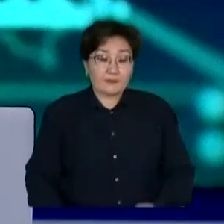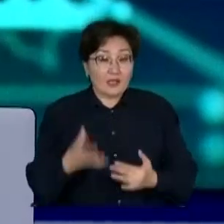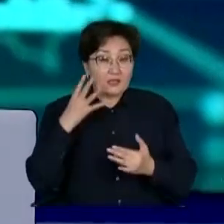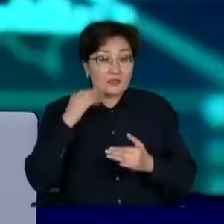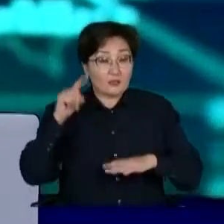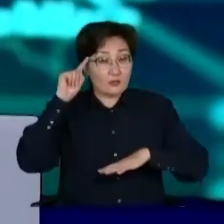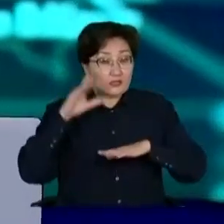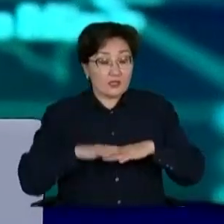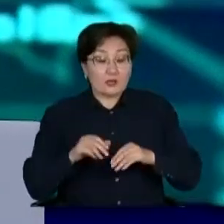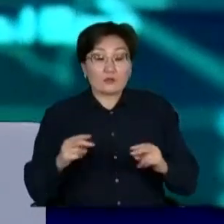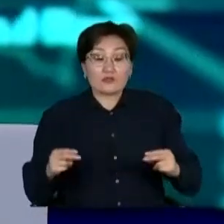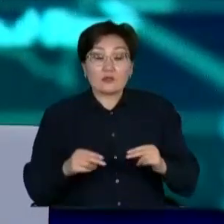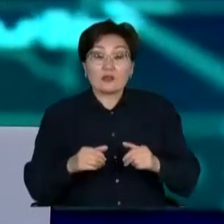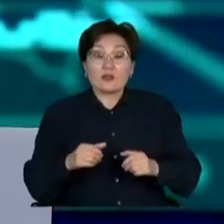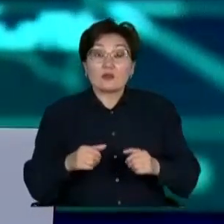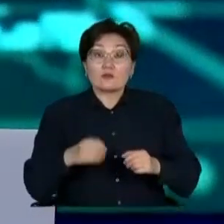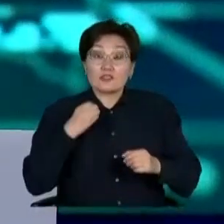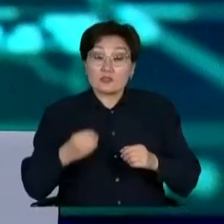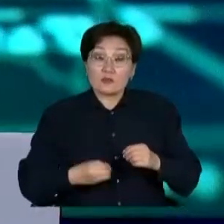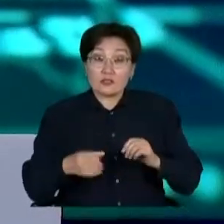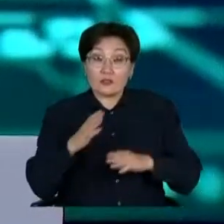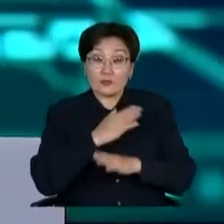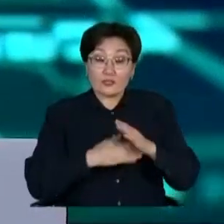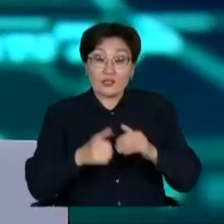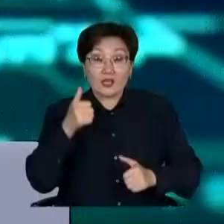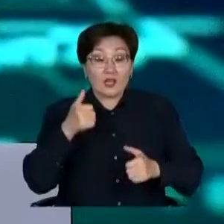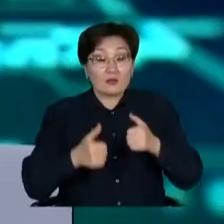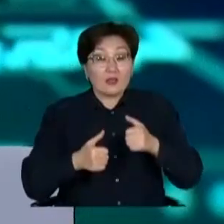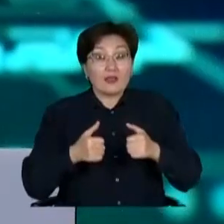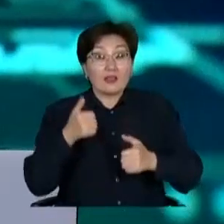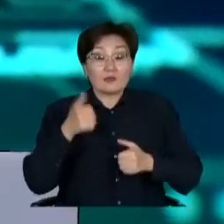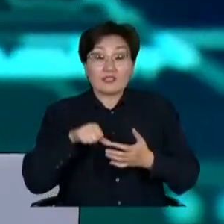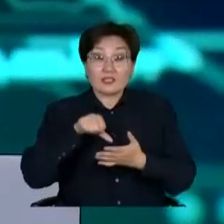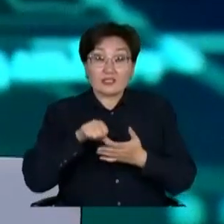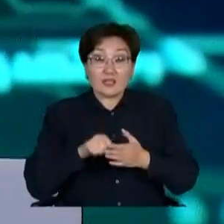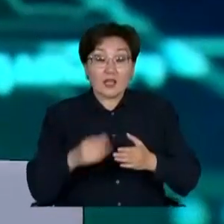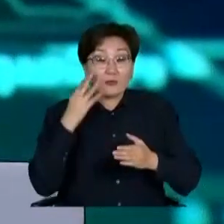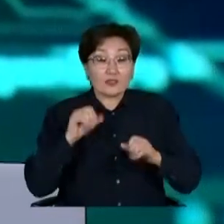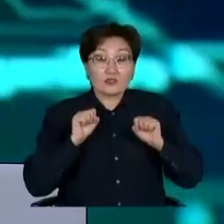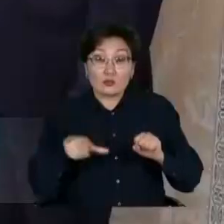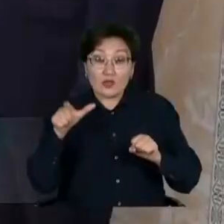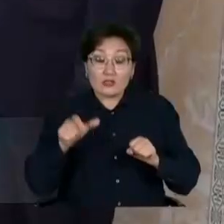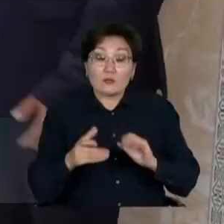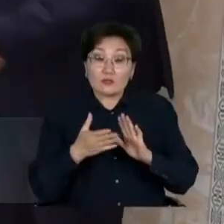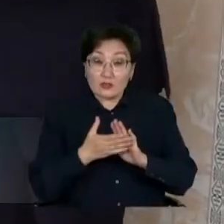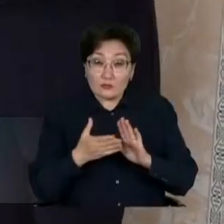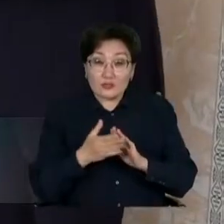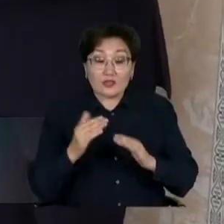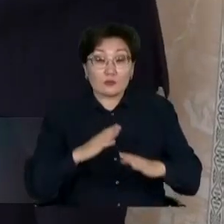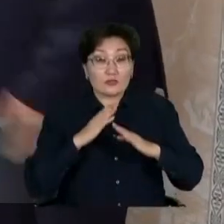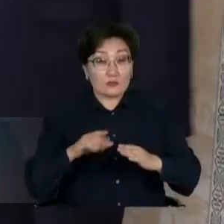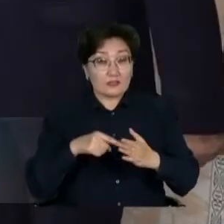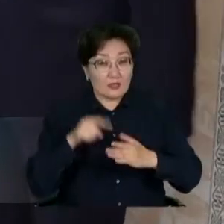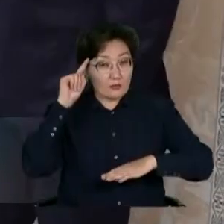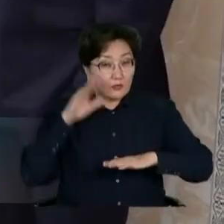Алматы әкімдігі Париждегі паралимпиадаға қатысқан алматылық спортшы Камила Досмалованы марапаттады. Пара таэквондошыны қала